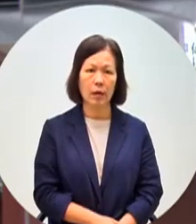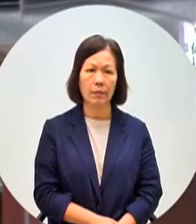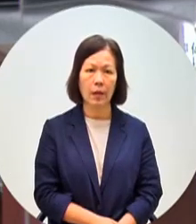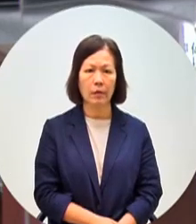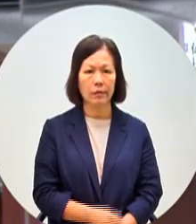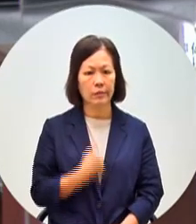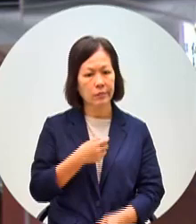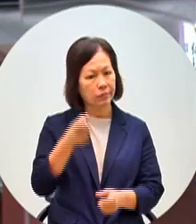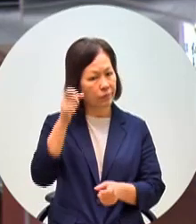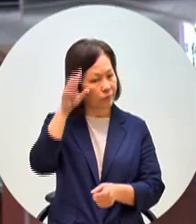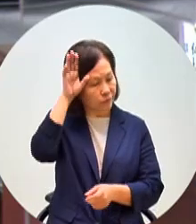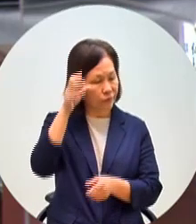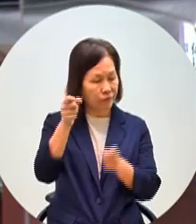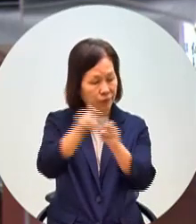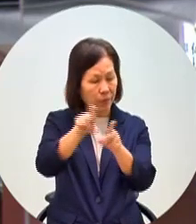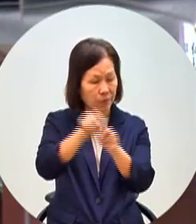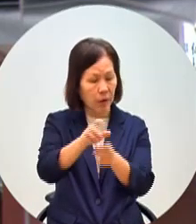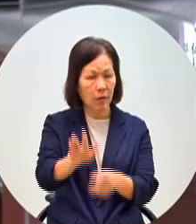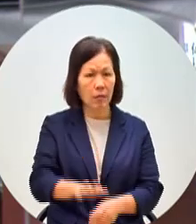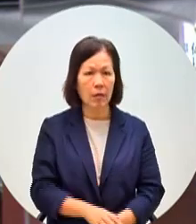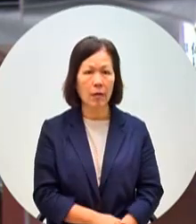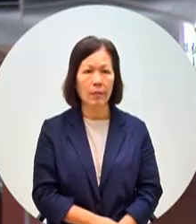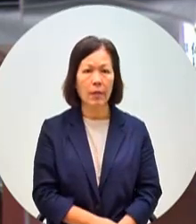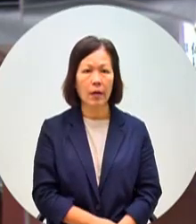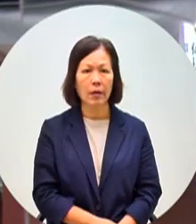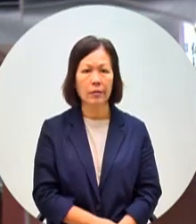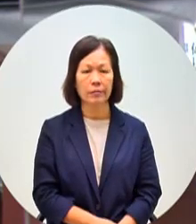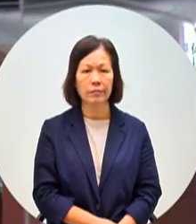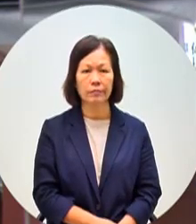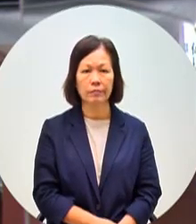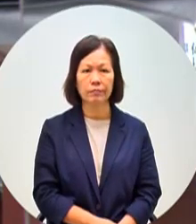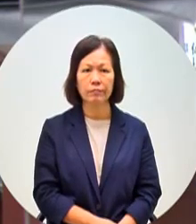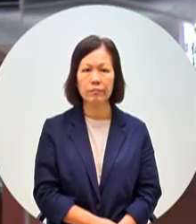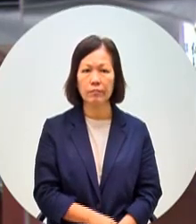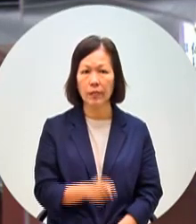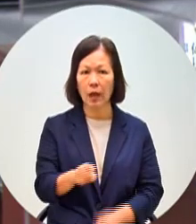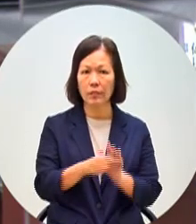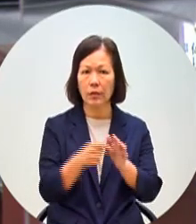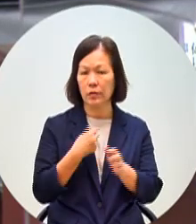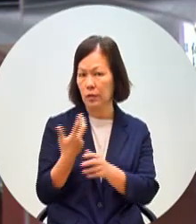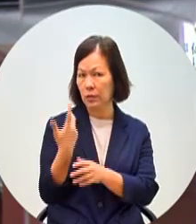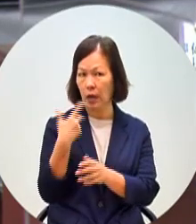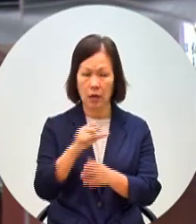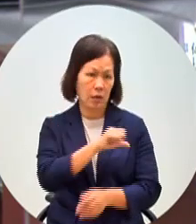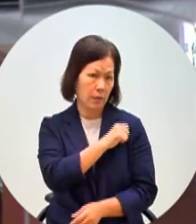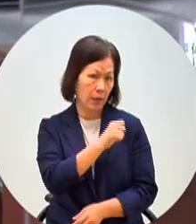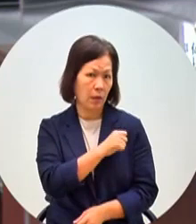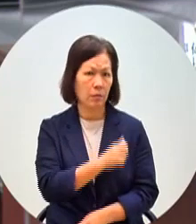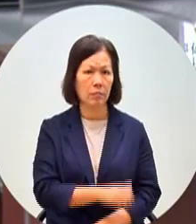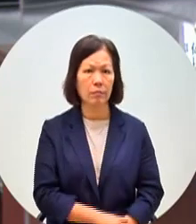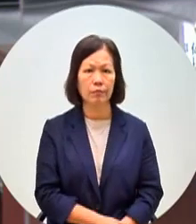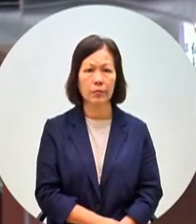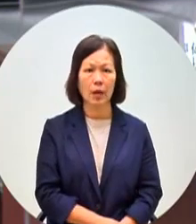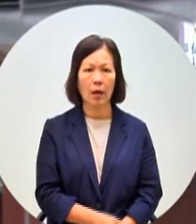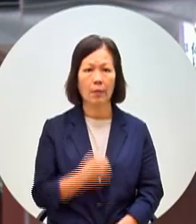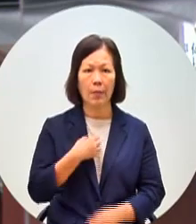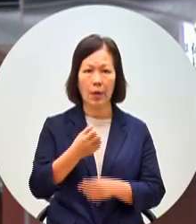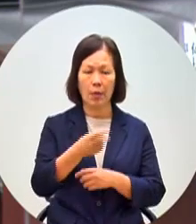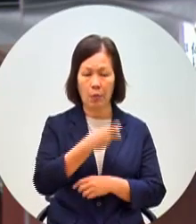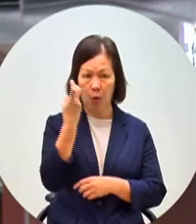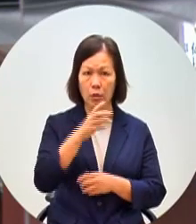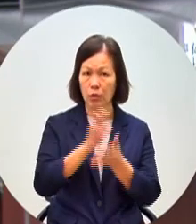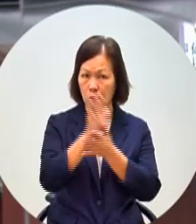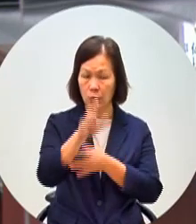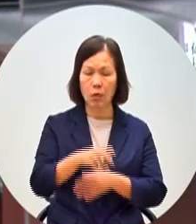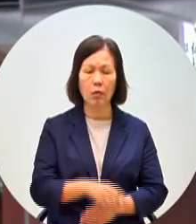夸张了吧，荒谬哎！从上礼拜五被本席发现之后，